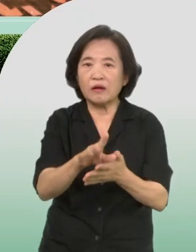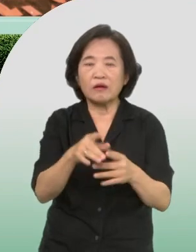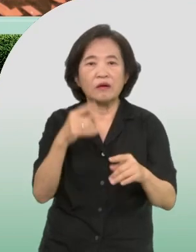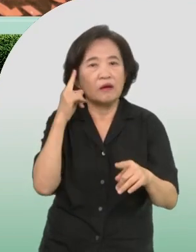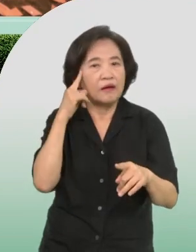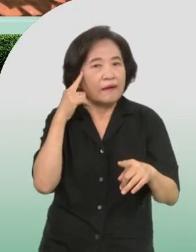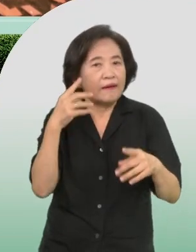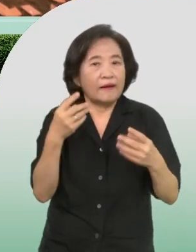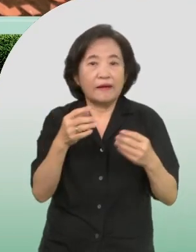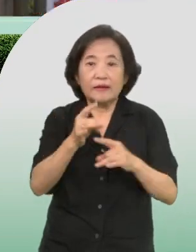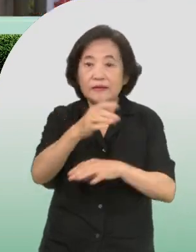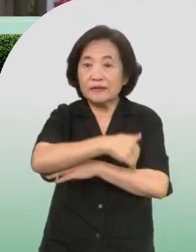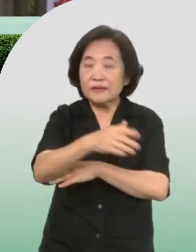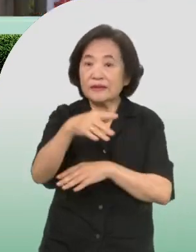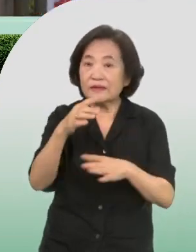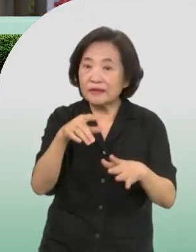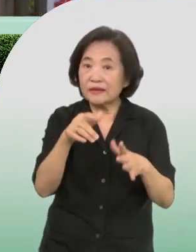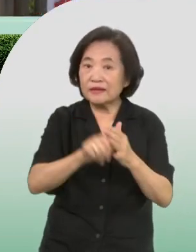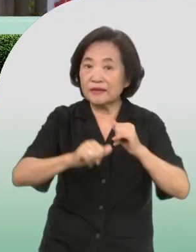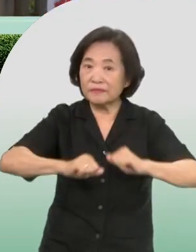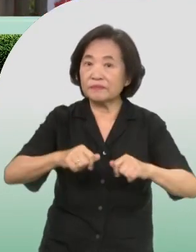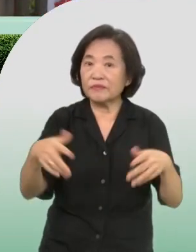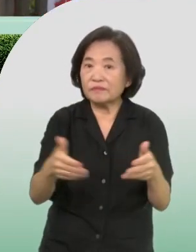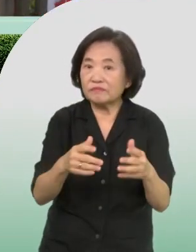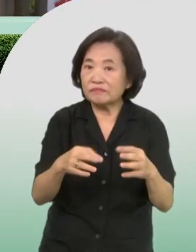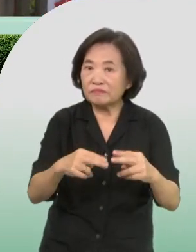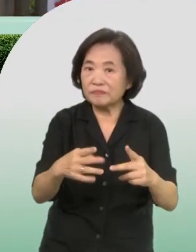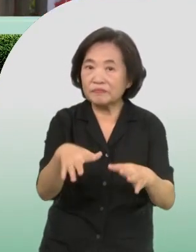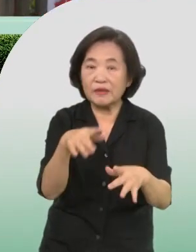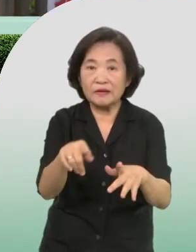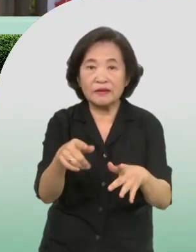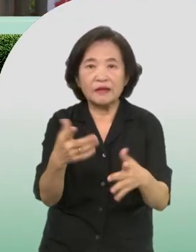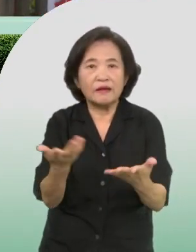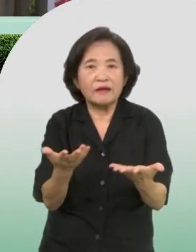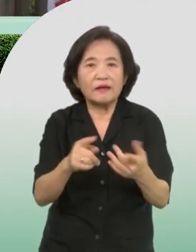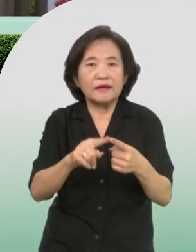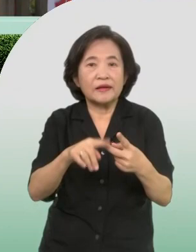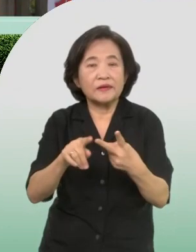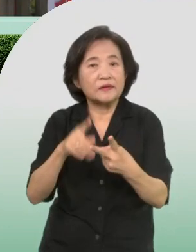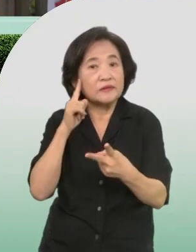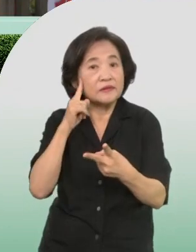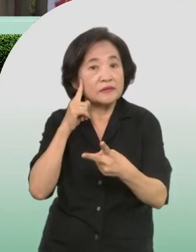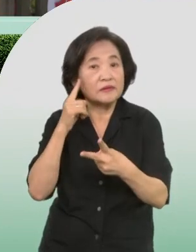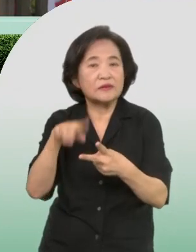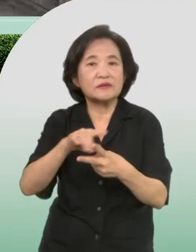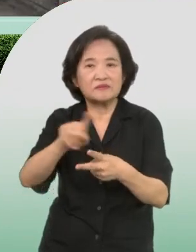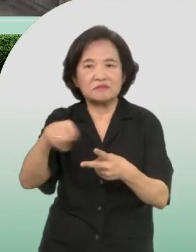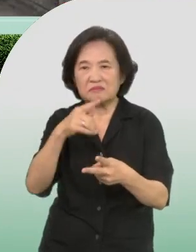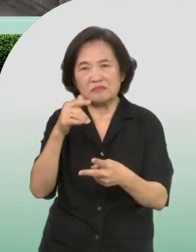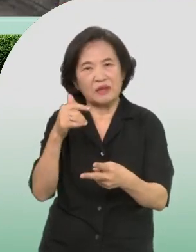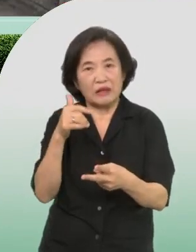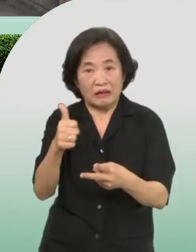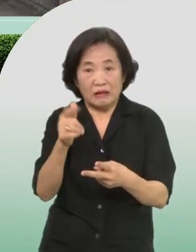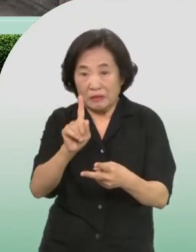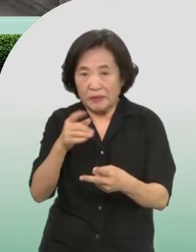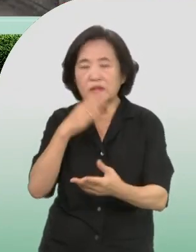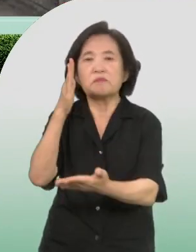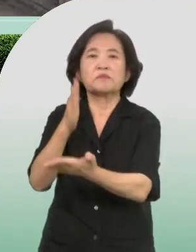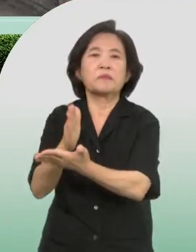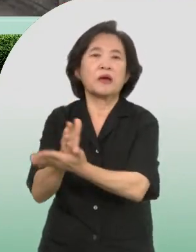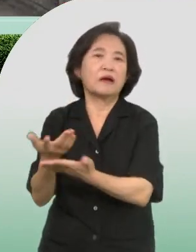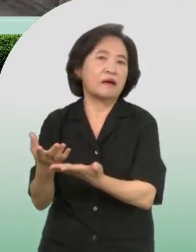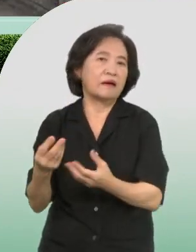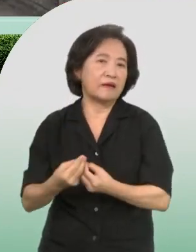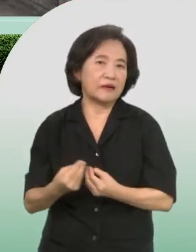了临时通知，讲也建立什么样延期规范内容。韩国的建议同样结束停下来，而起